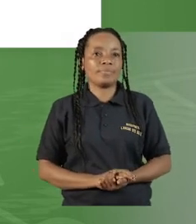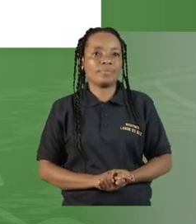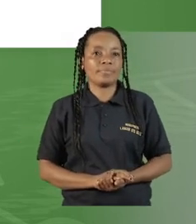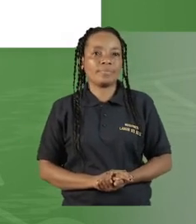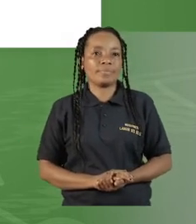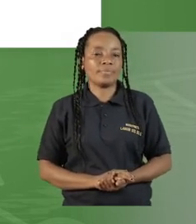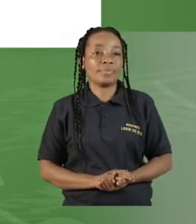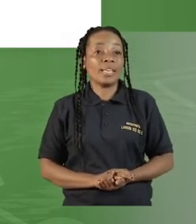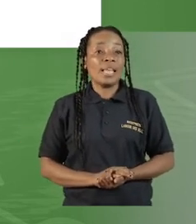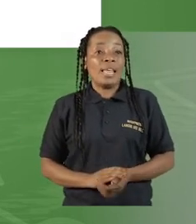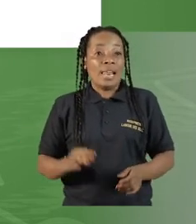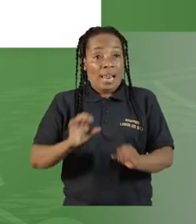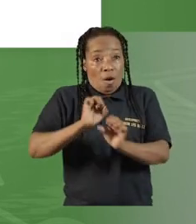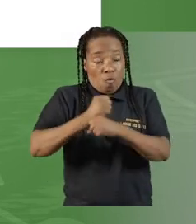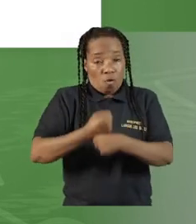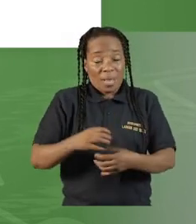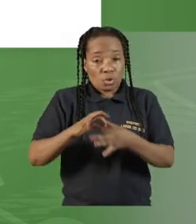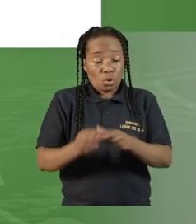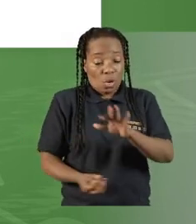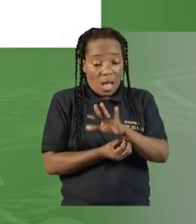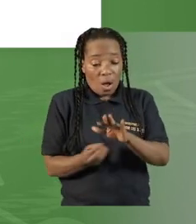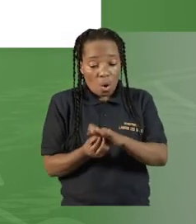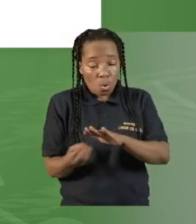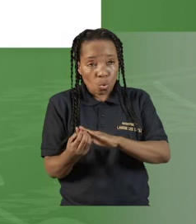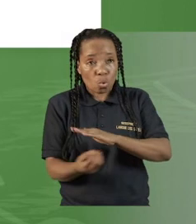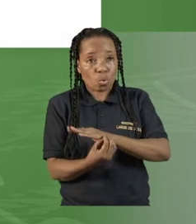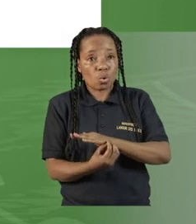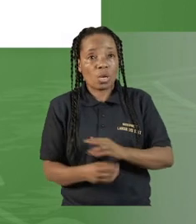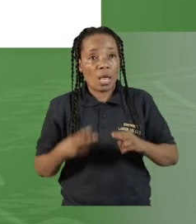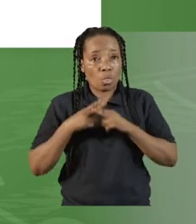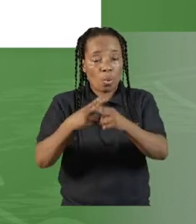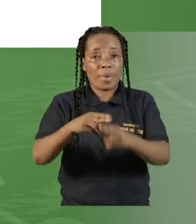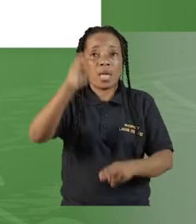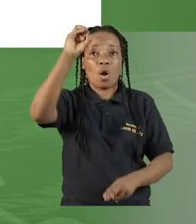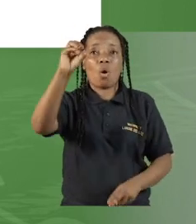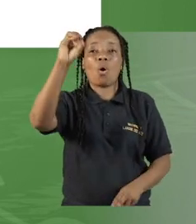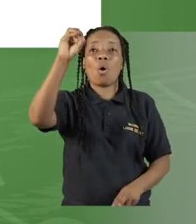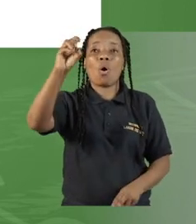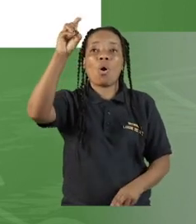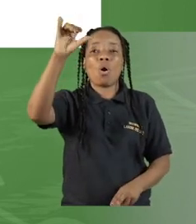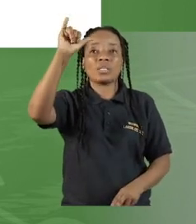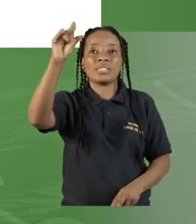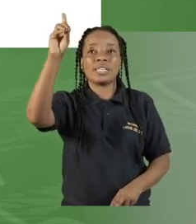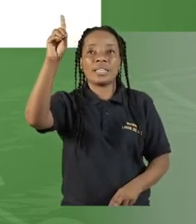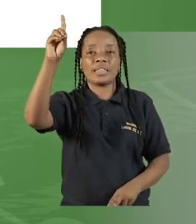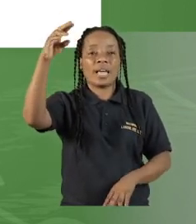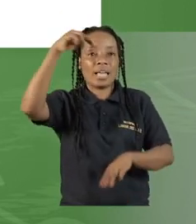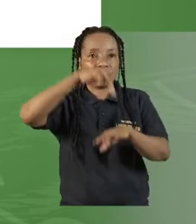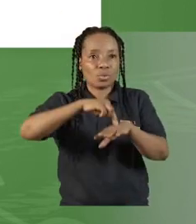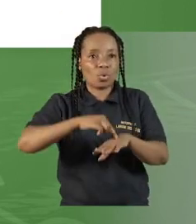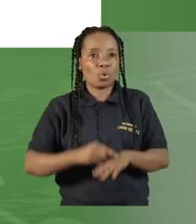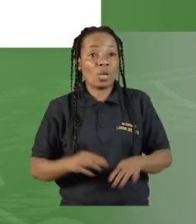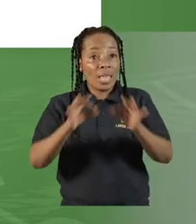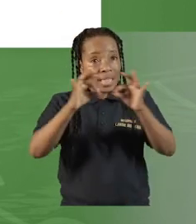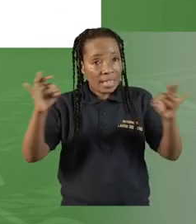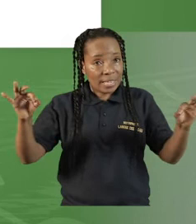La formation de la rouille est donc une oxydation. Et son équation bilan s'écrit